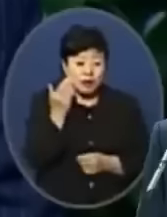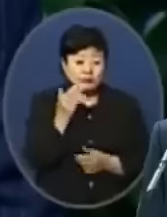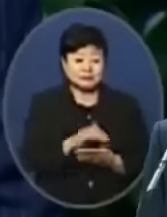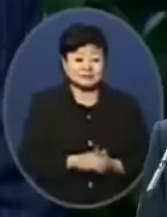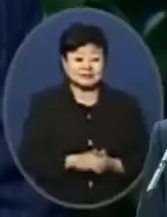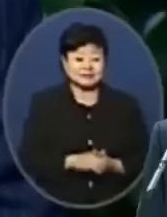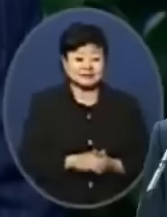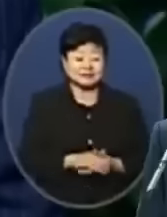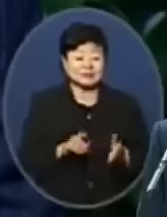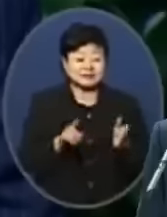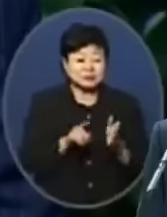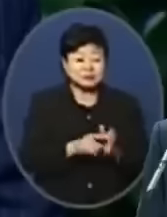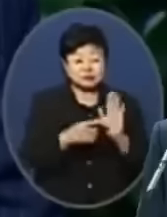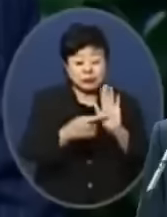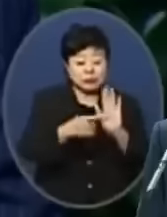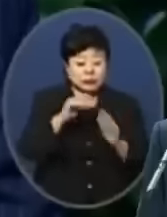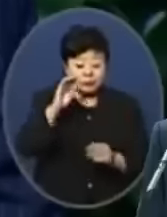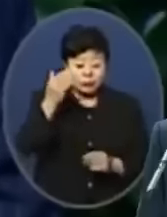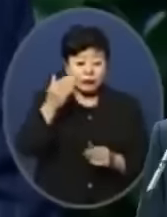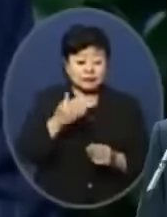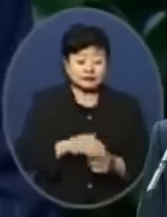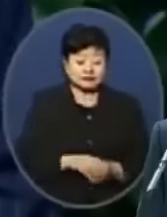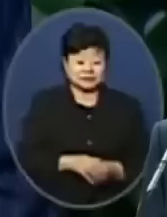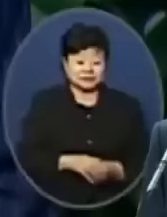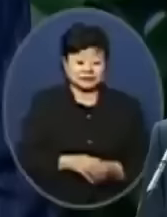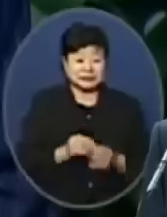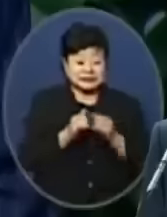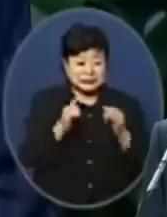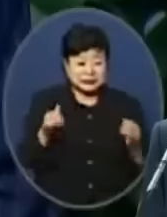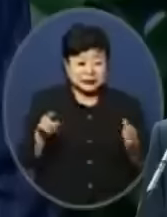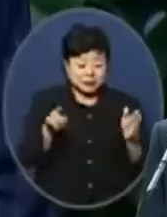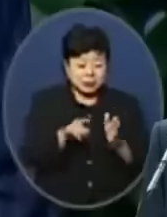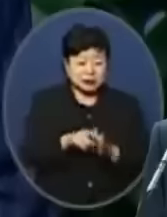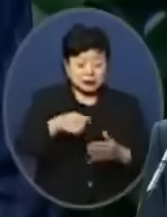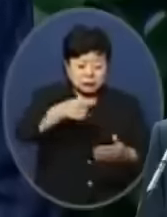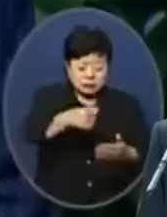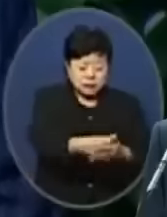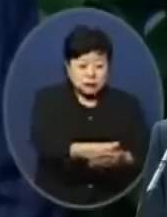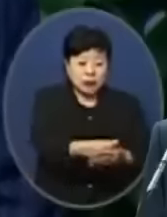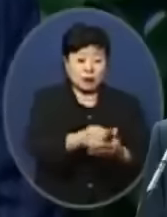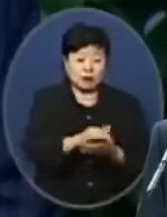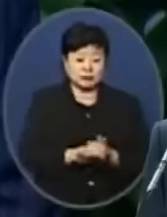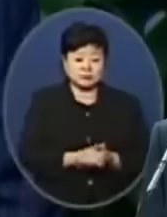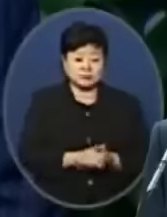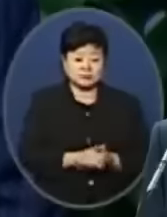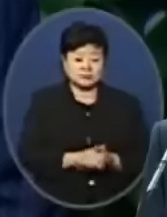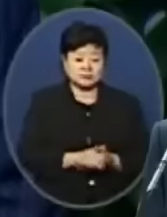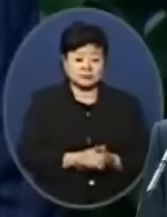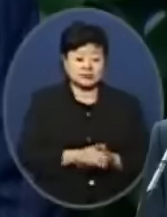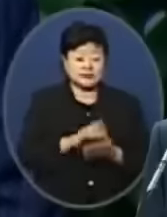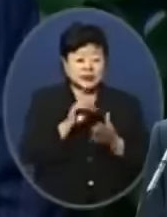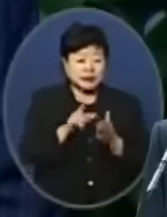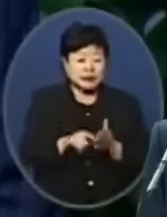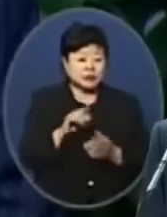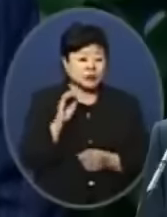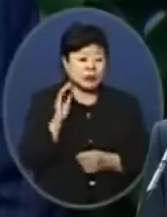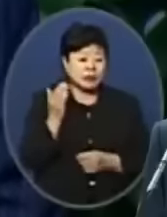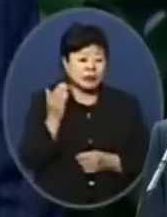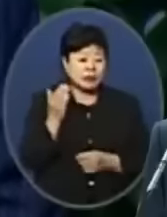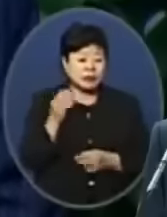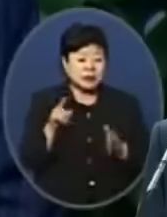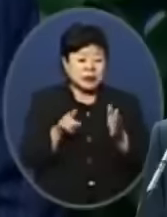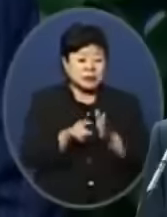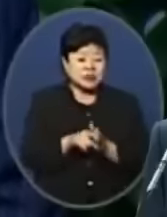믿으면 그 믿음이 나타나는 것입니다. 사람들이 믿겠다고 작정을 하고 나가면 되는데